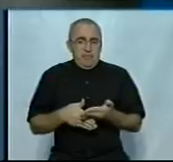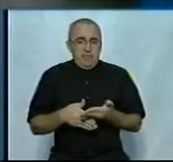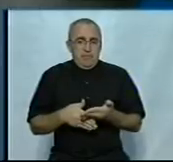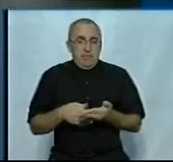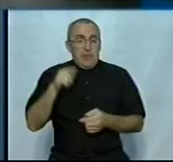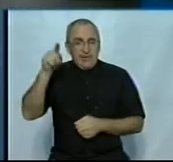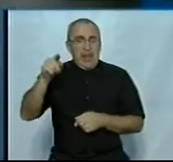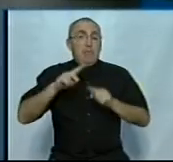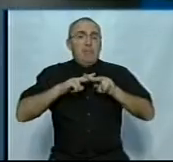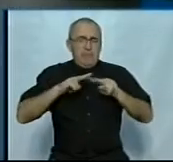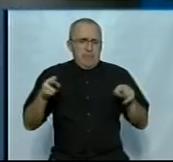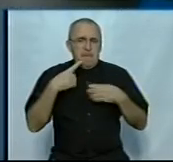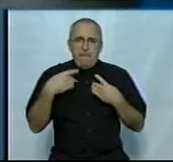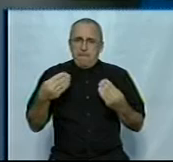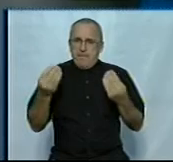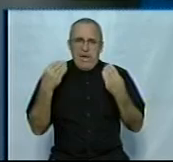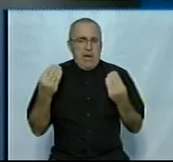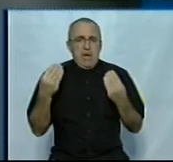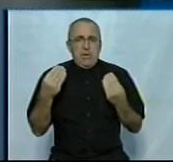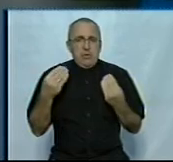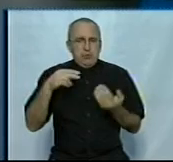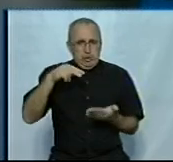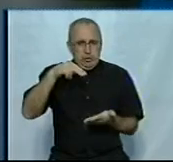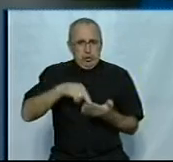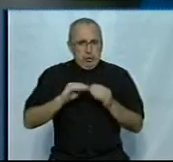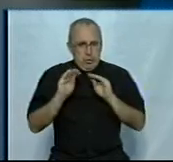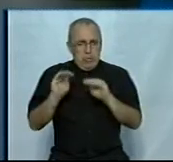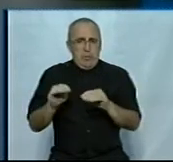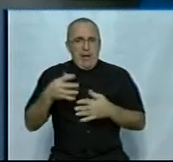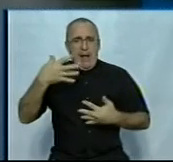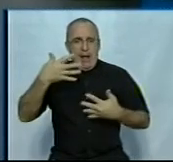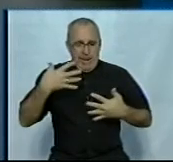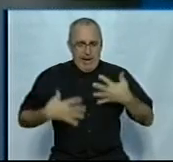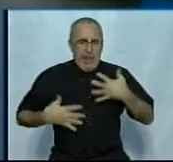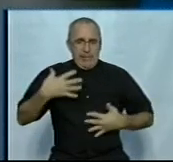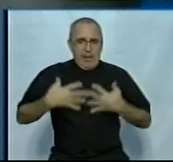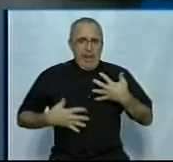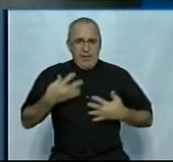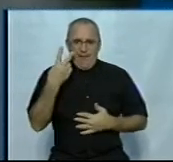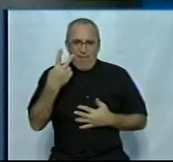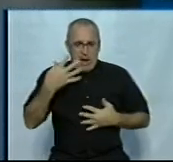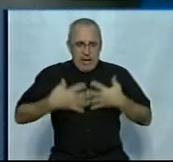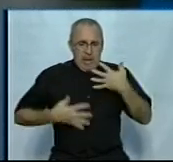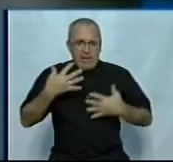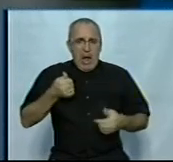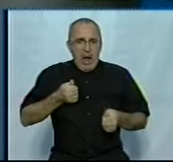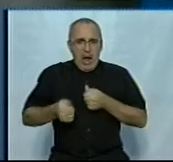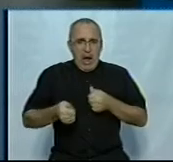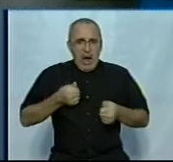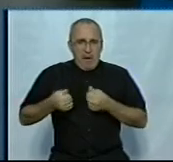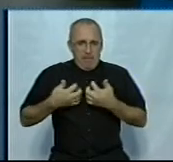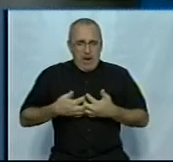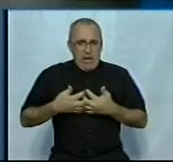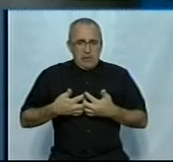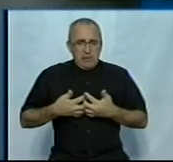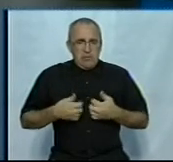там також прекрасний стоїть рентген-апарат, 2 рентгенівських апарата.